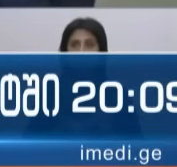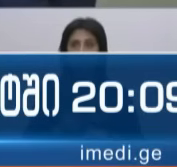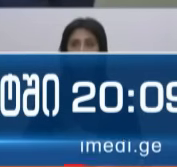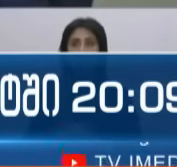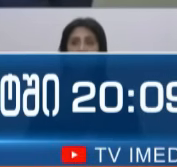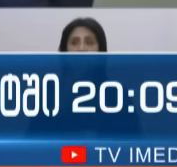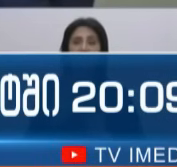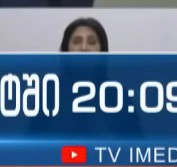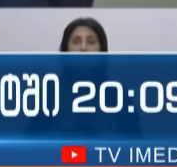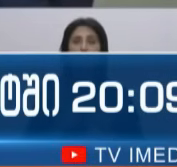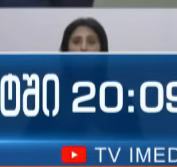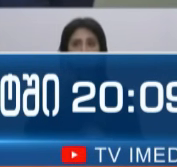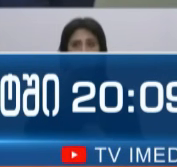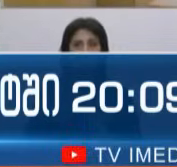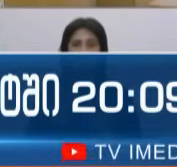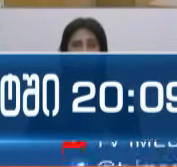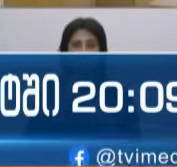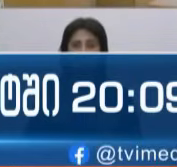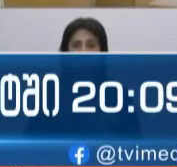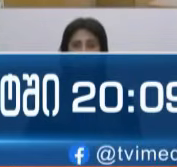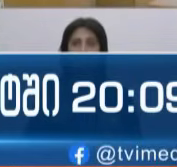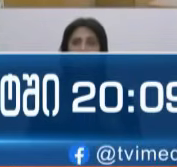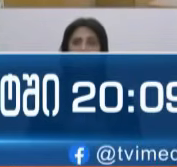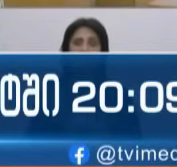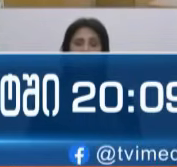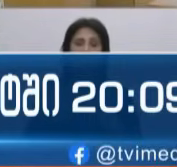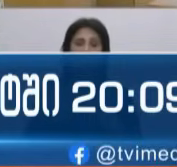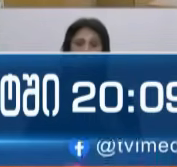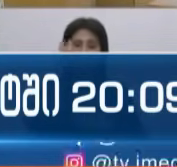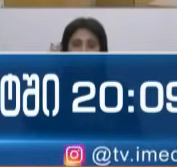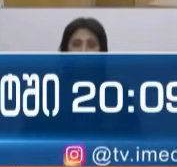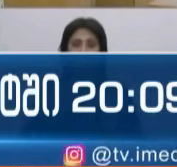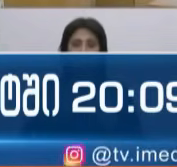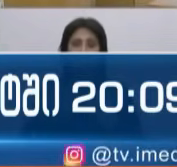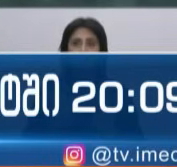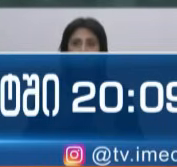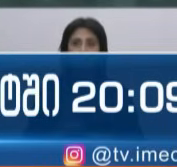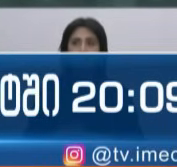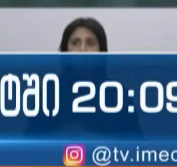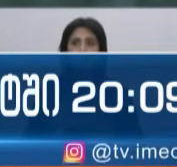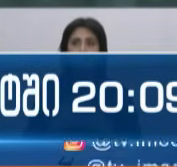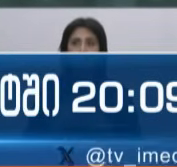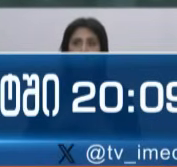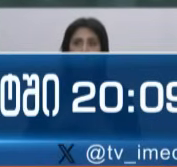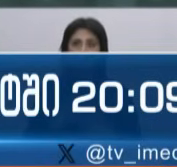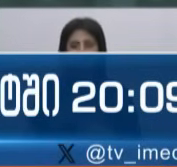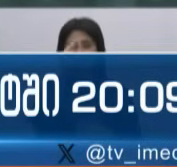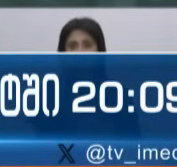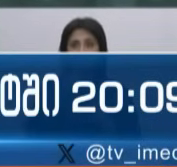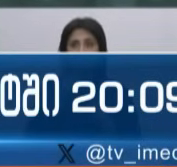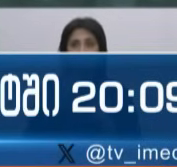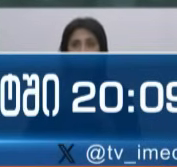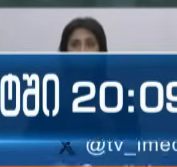18 ნაციონალურ მოძრაობაზე ვფიქრობ არაფერს ვიტყვი ისეთი ინფანტილურობით და ისეთი თქვათ, დაჟინებით